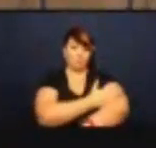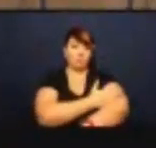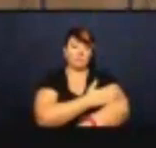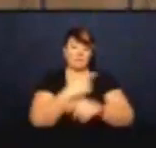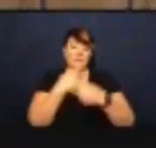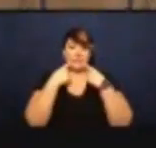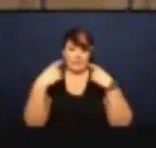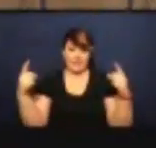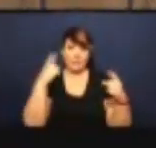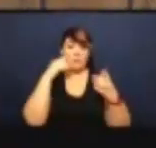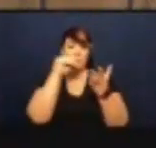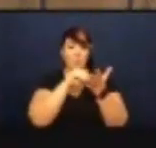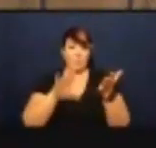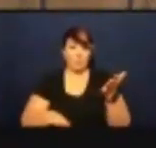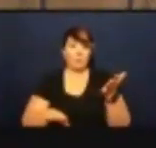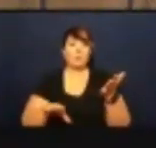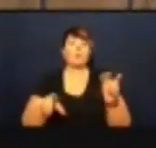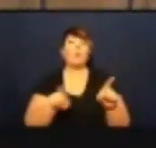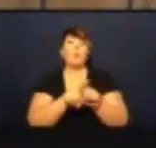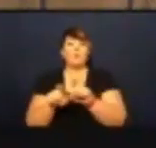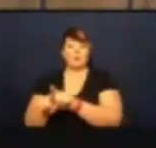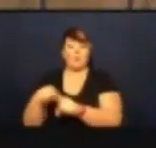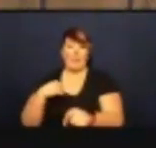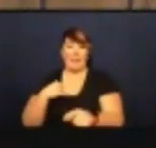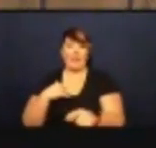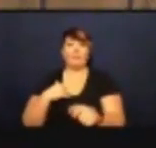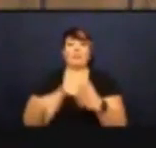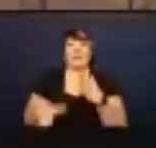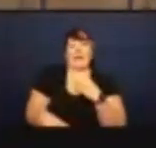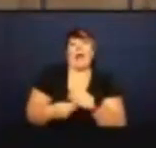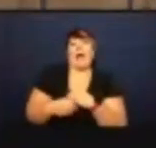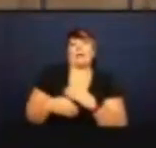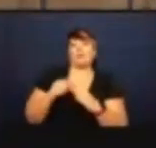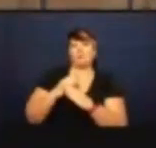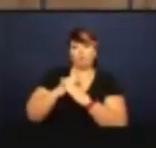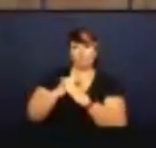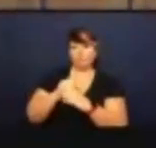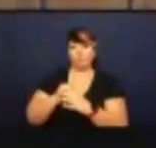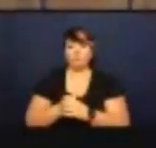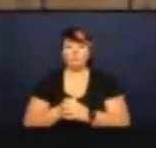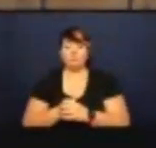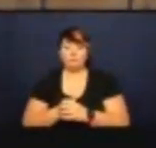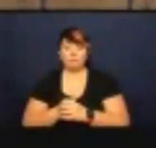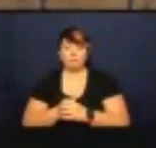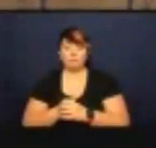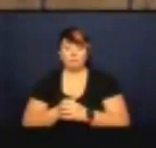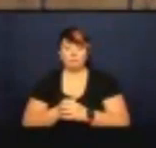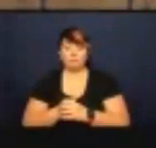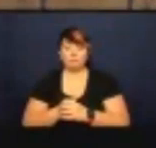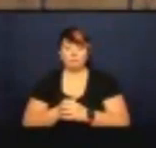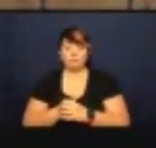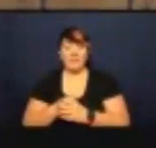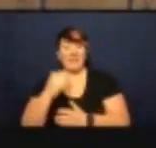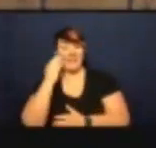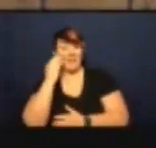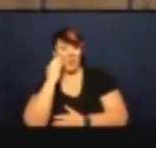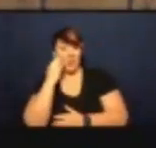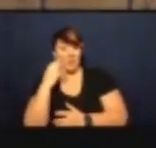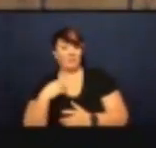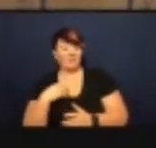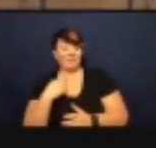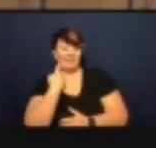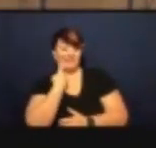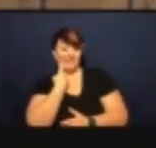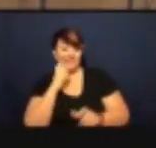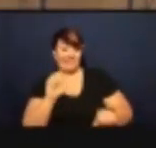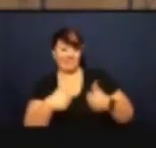tutaitekeleza la ambayo utafiti umeonyesha kwamba ina ufanisi mkubwa inapotumika. Mara pili ningependa